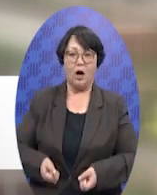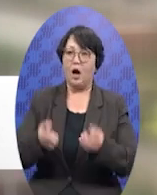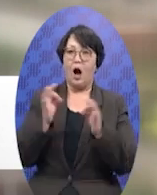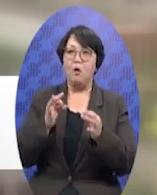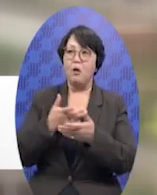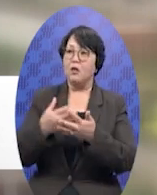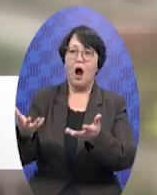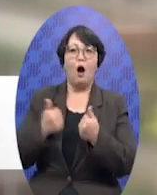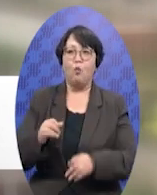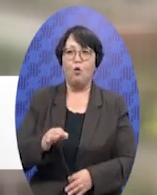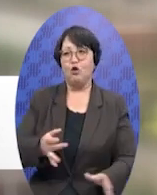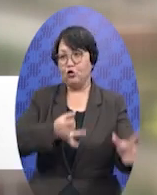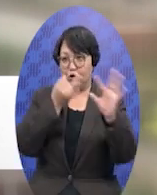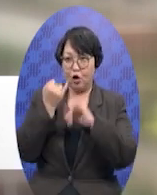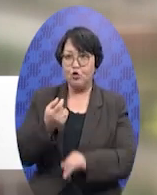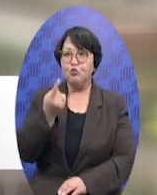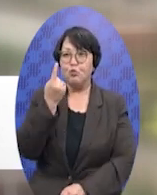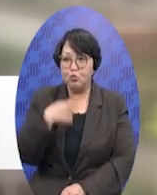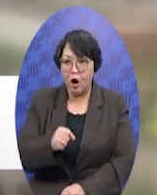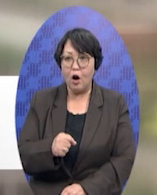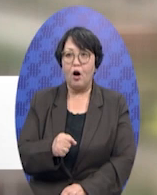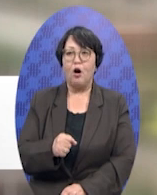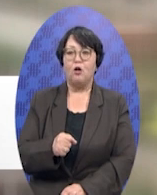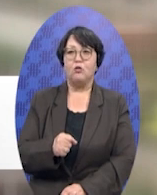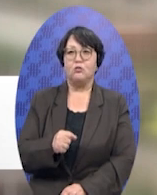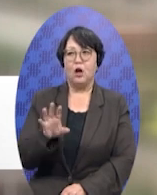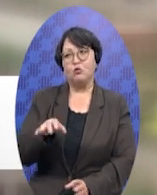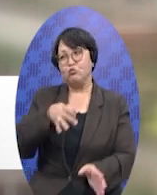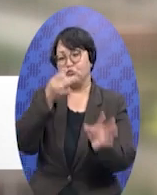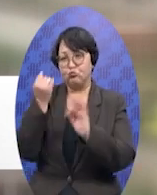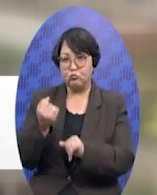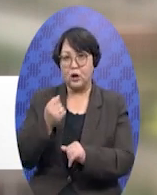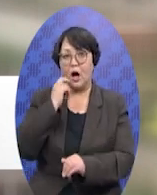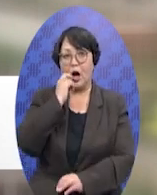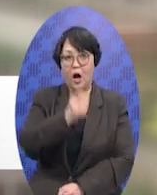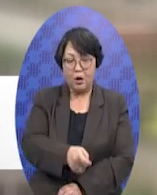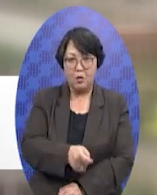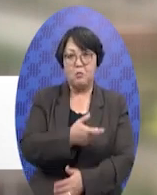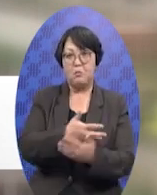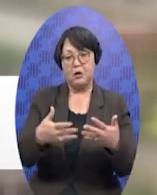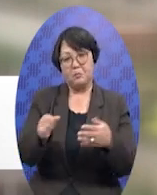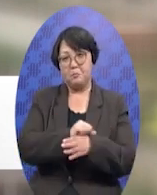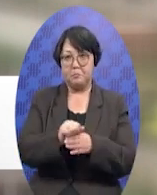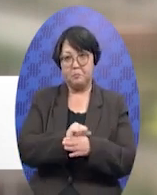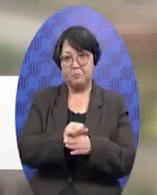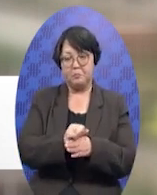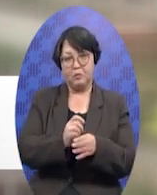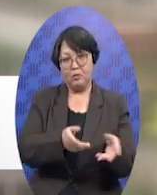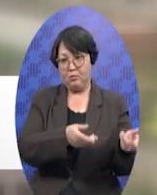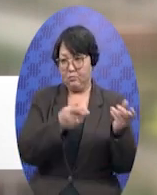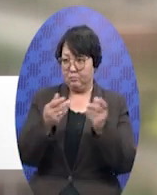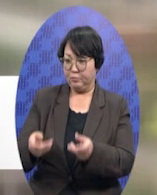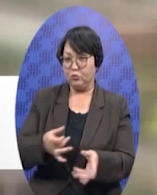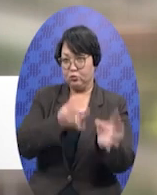7 өнөгтөө 1 удаа явуулна. Тэгээд ирэх 7 өнөгт юм уу тэрний дараа 7 өнөгт хариу өрөөд материалаа бүрдүүлээд өгч юм бол тэр 7